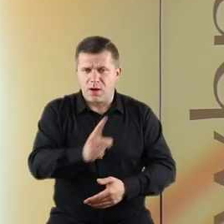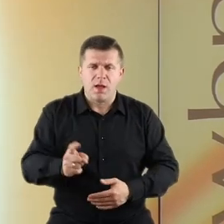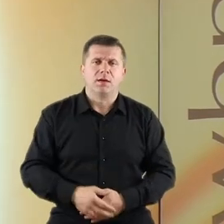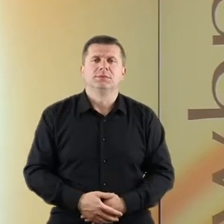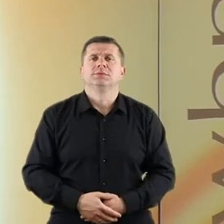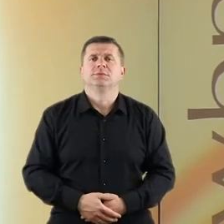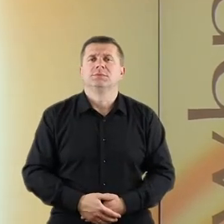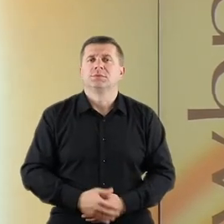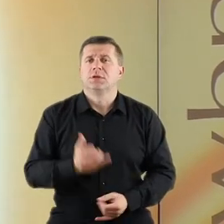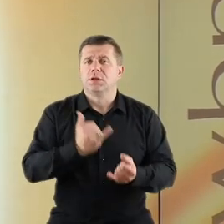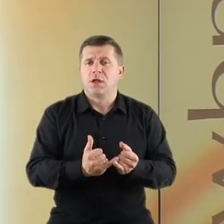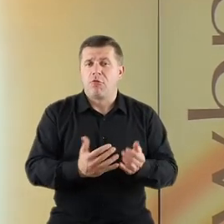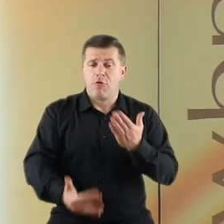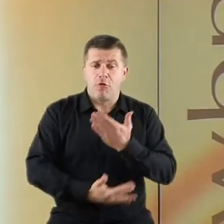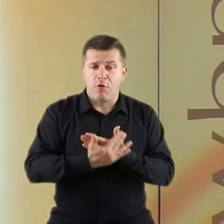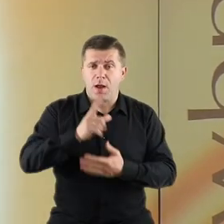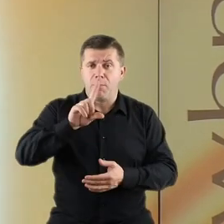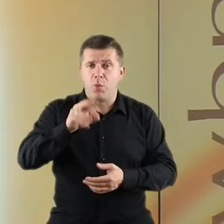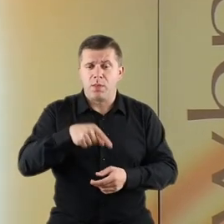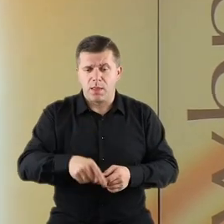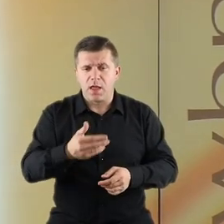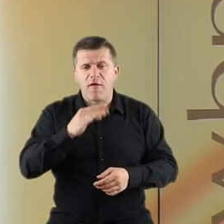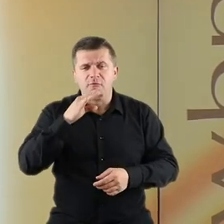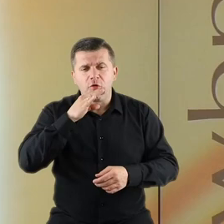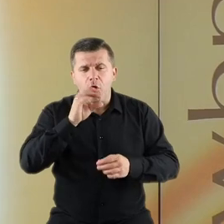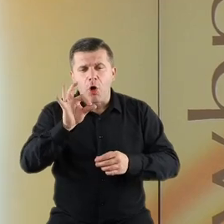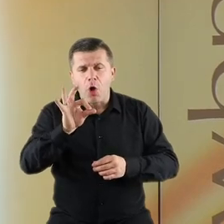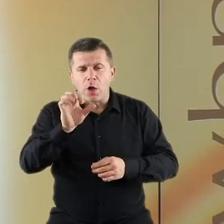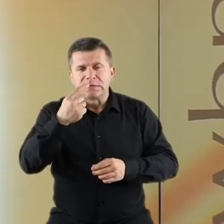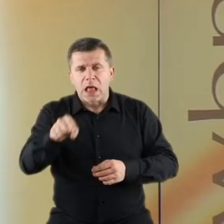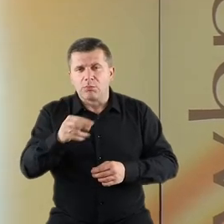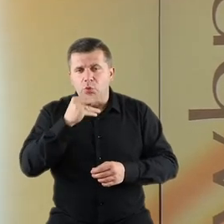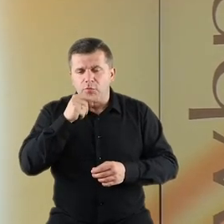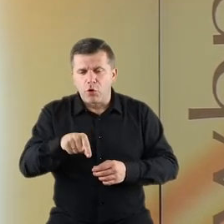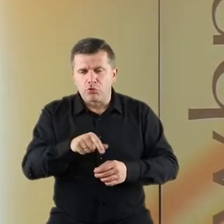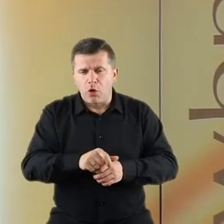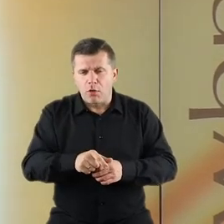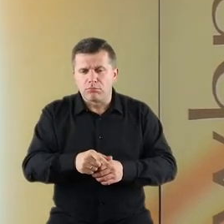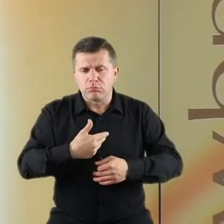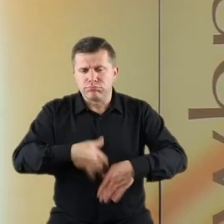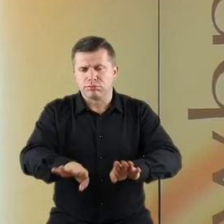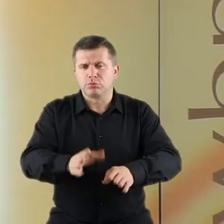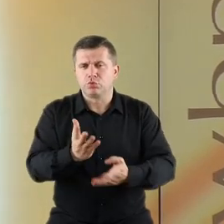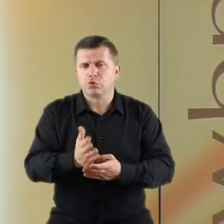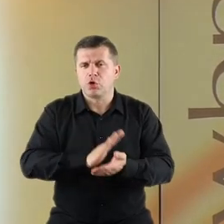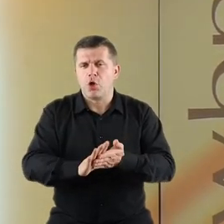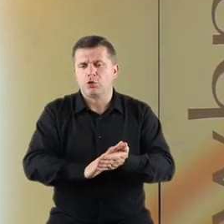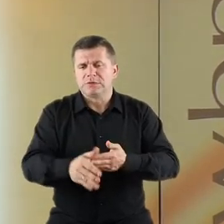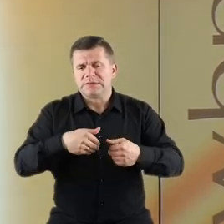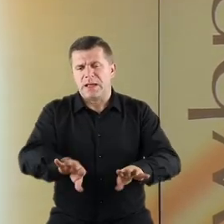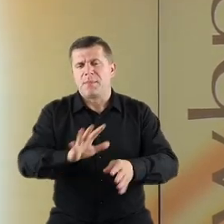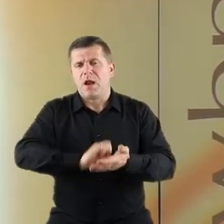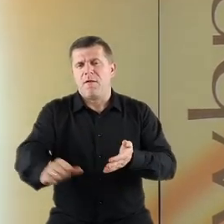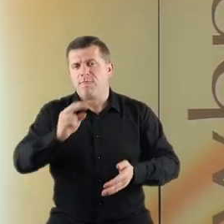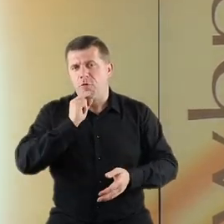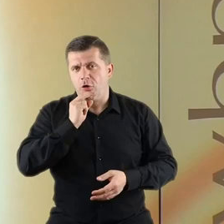i gdy się na płynie okaże z tego jaki osad mówią że to ów przy rok pływa w wodzie a więc